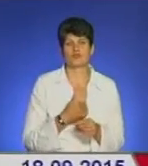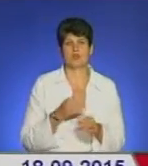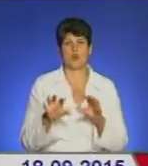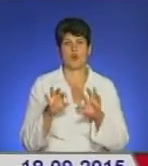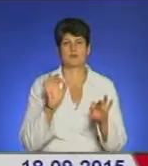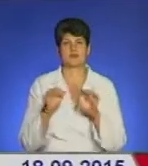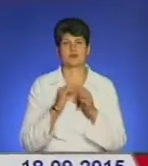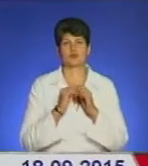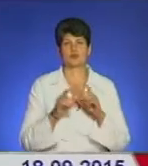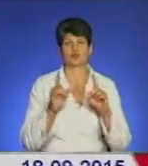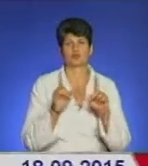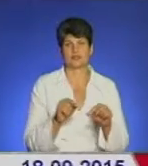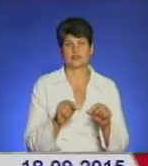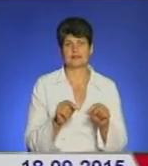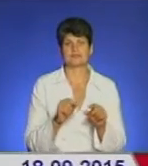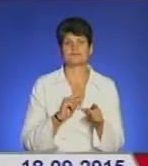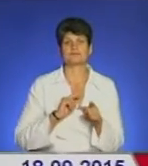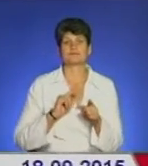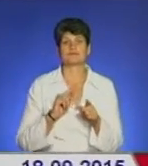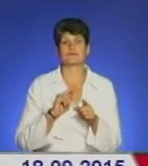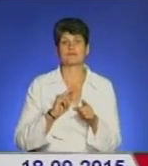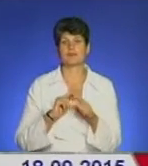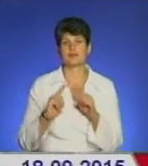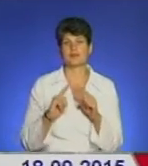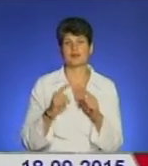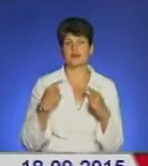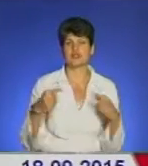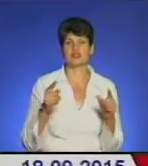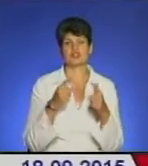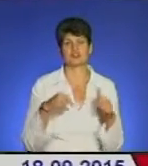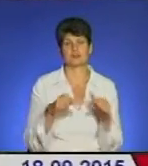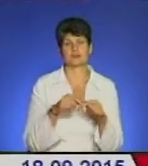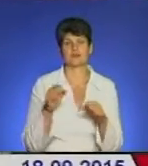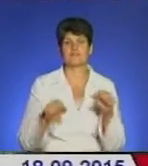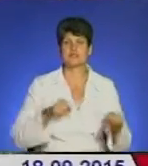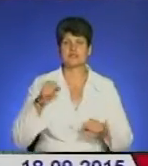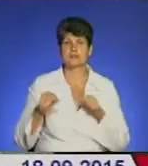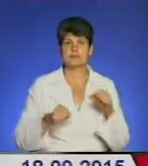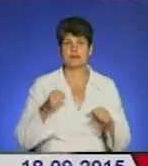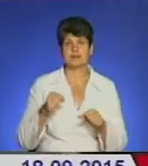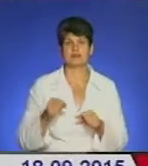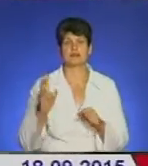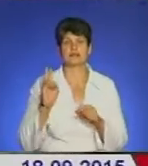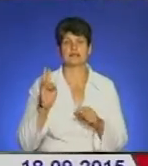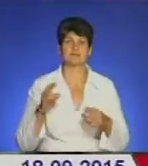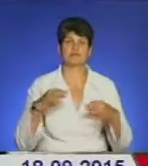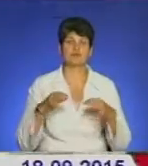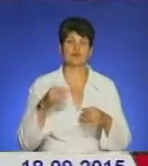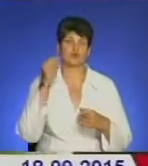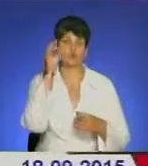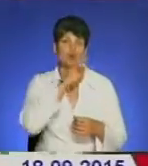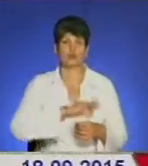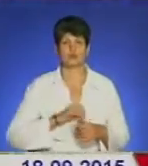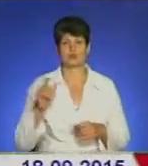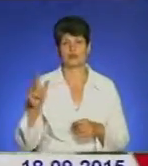для кожної поїздки раціональний вид пересування. Велосипед – транспорт набагато корисніший для людини та не